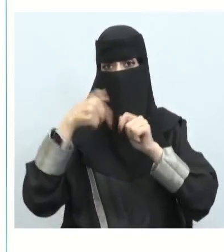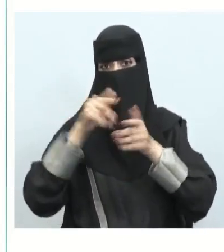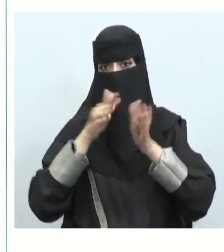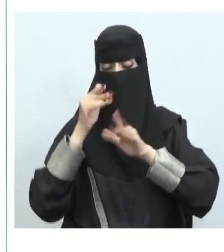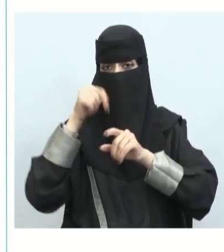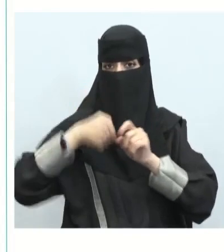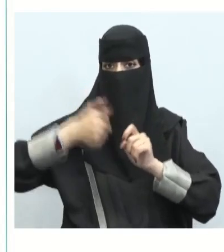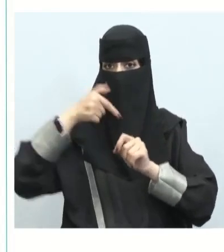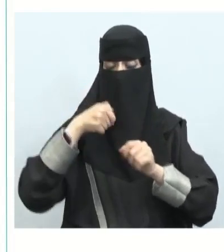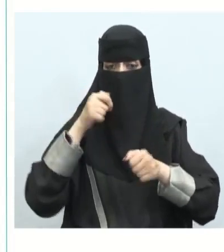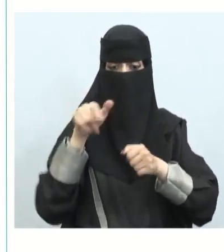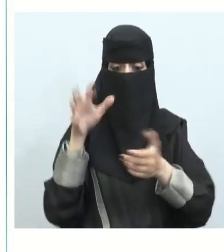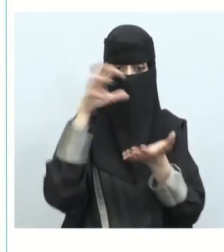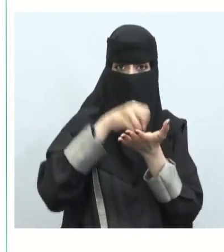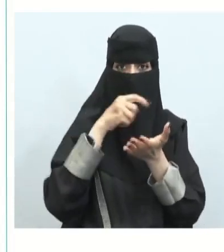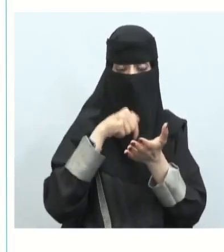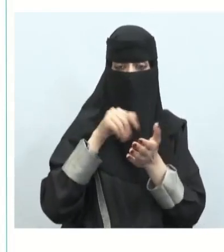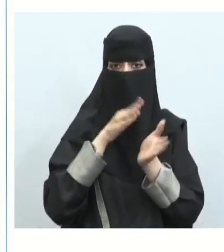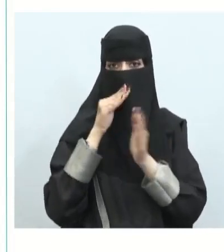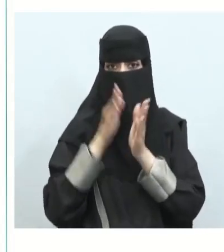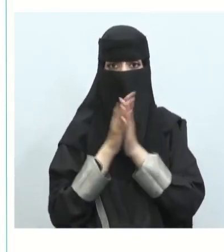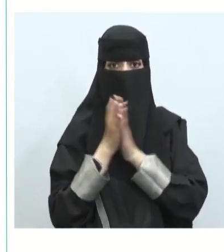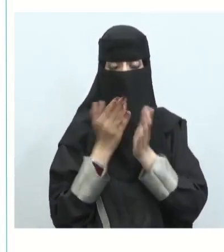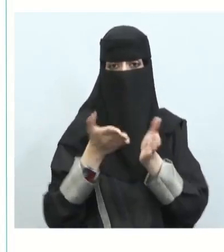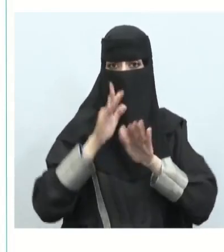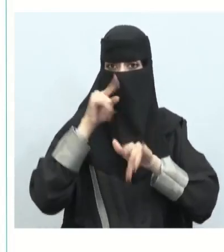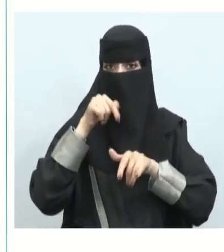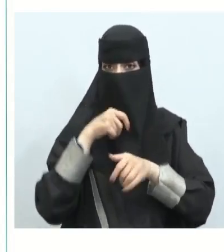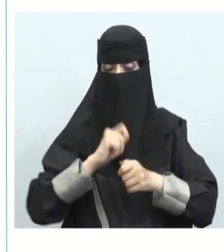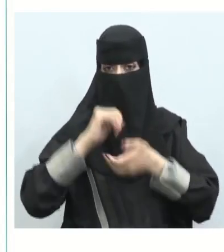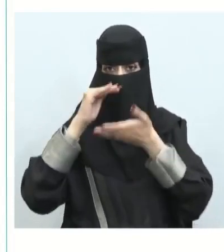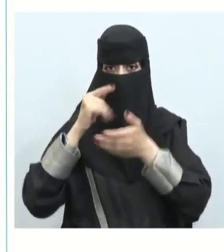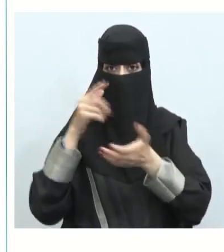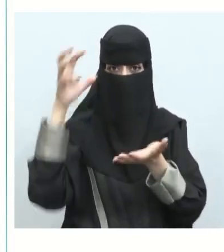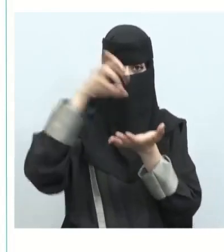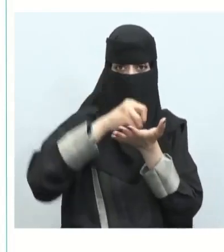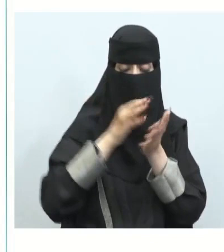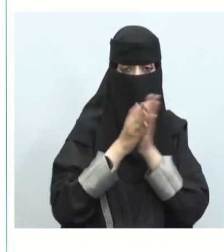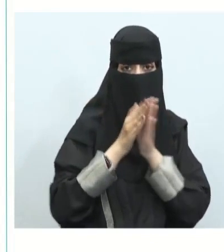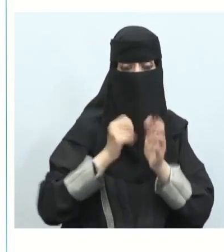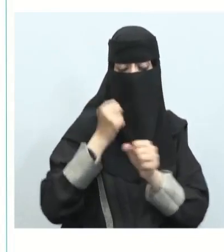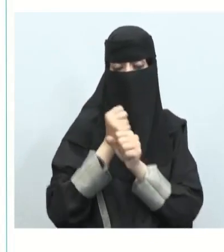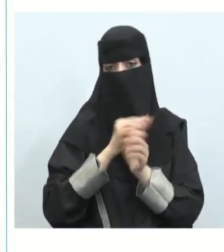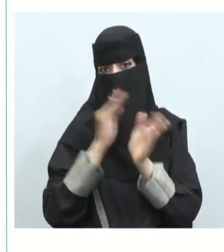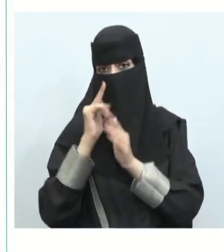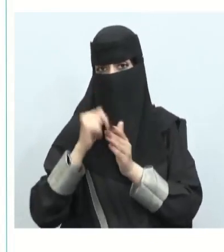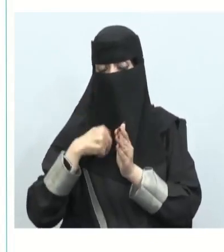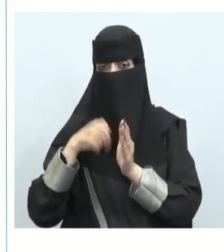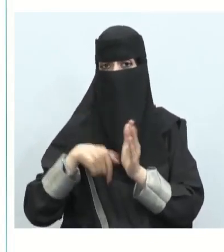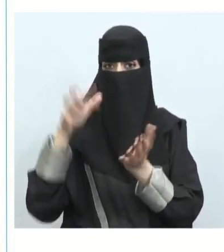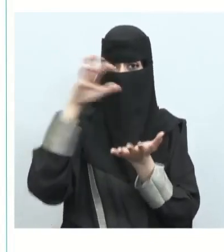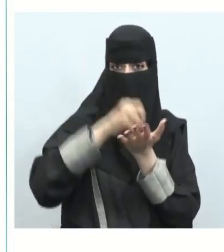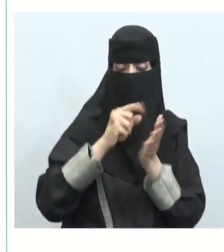الاشخاص يفضل القياده السلطه وبالتالي تكون مؤثره ومحفزه لاكبر حينما امنح السلطه سيكون محفز نحو العمل حينما لا نح السلطه او